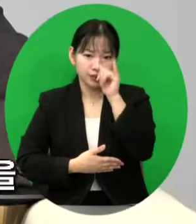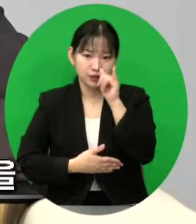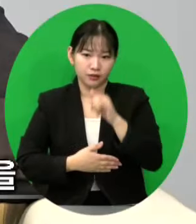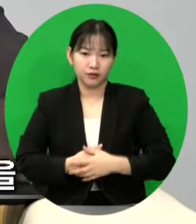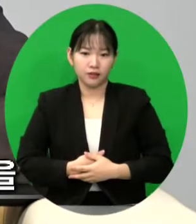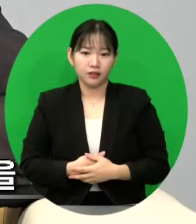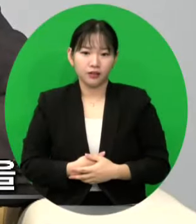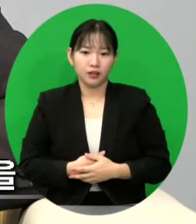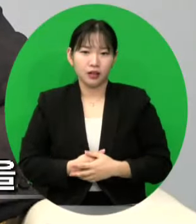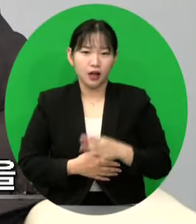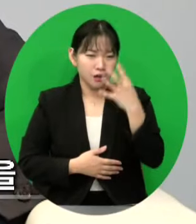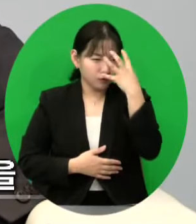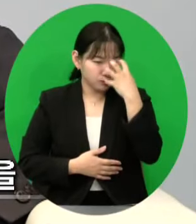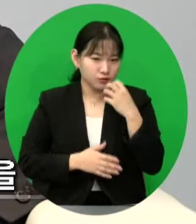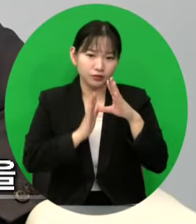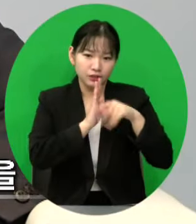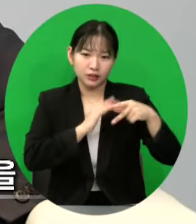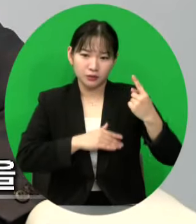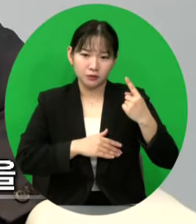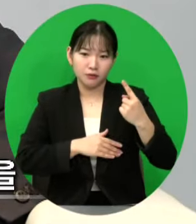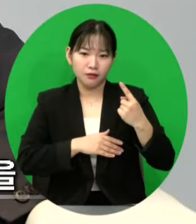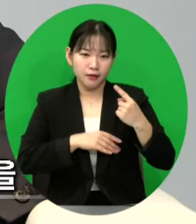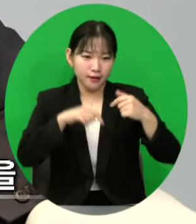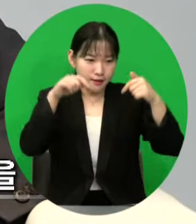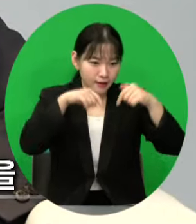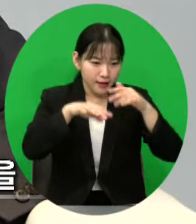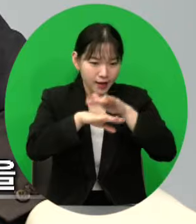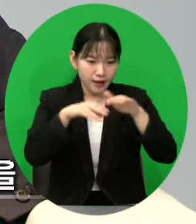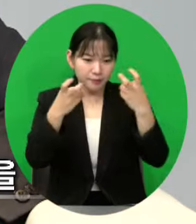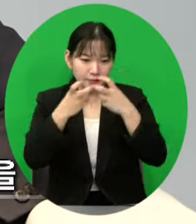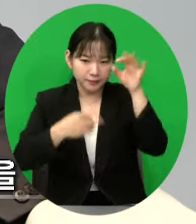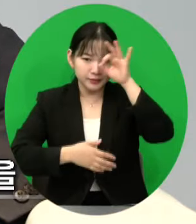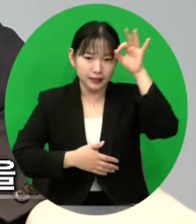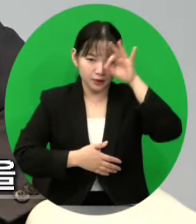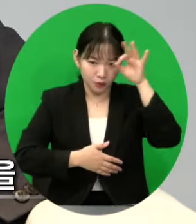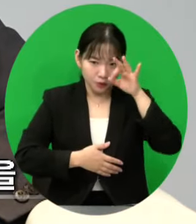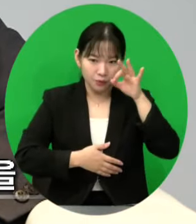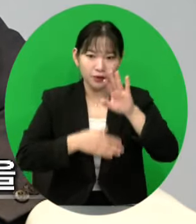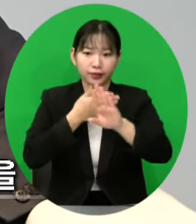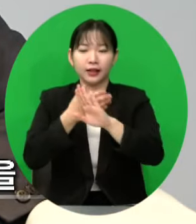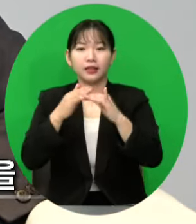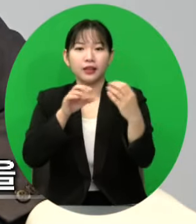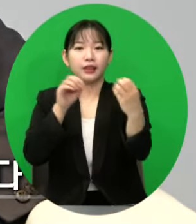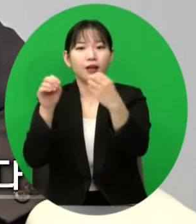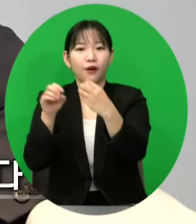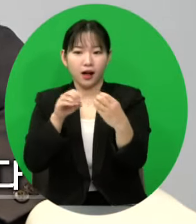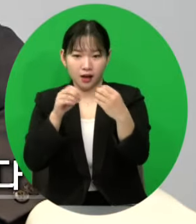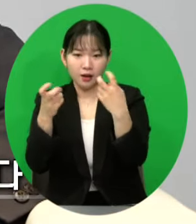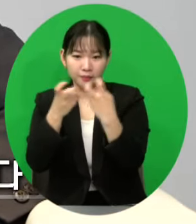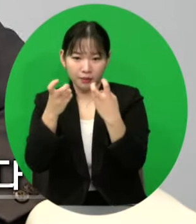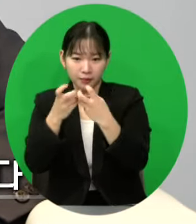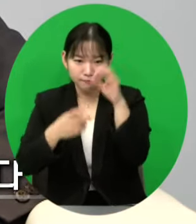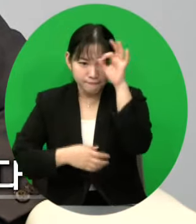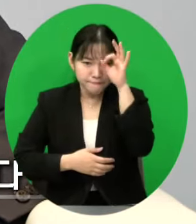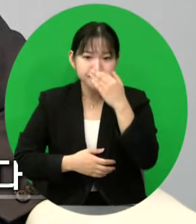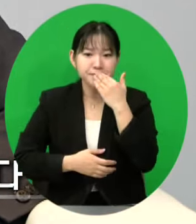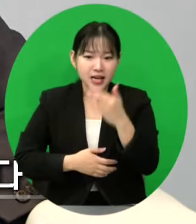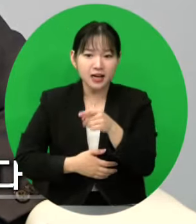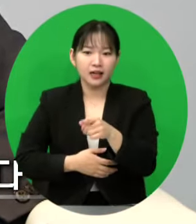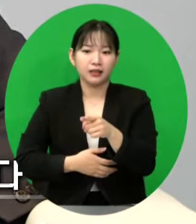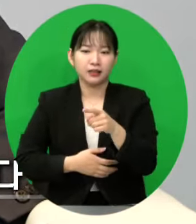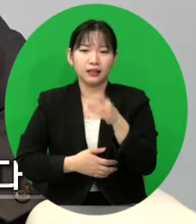lesson, which is even in dark times, don't lose sight of the potential to find compromise,